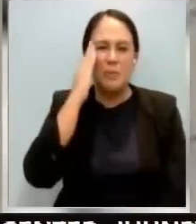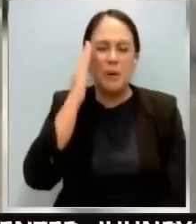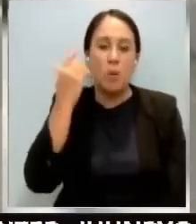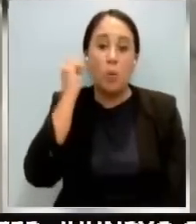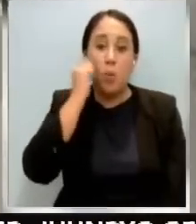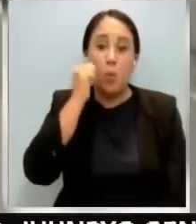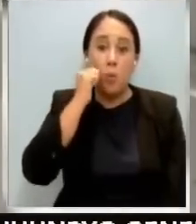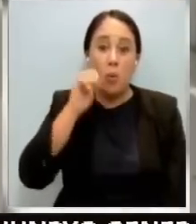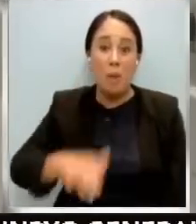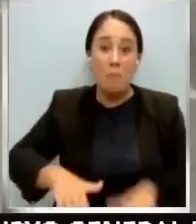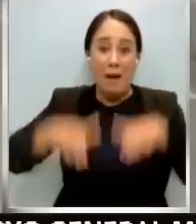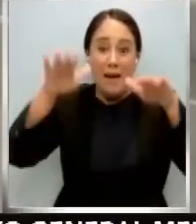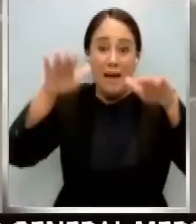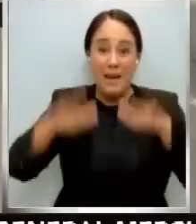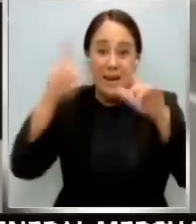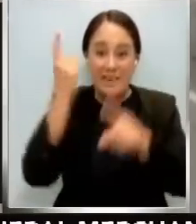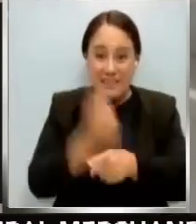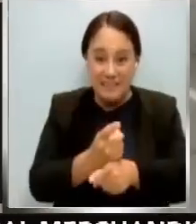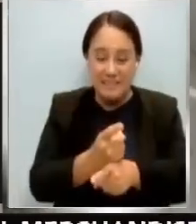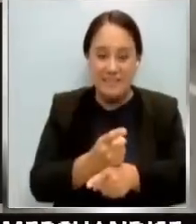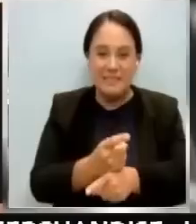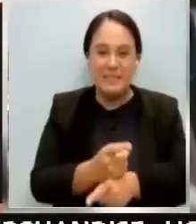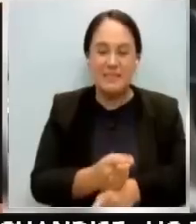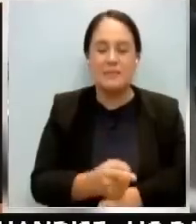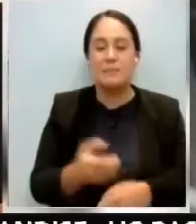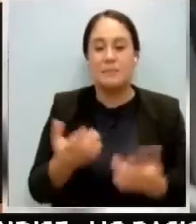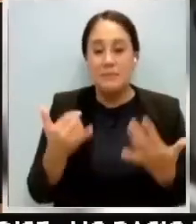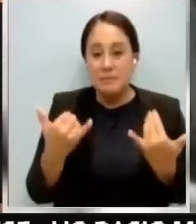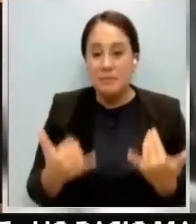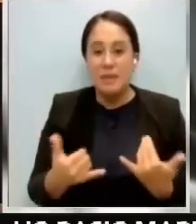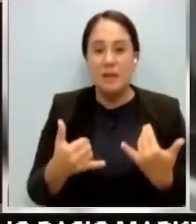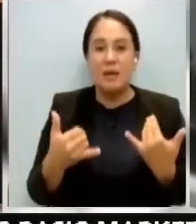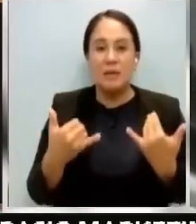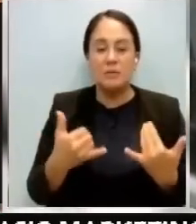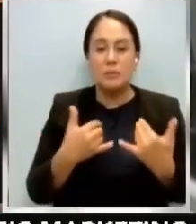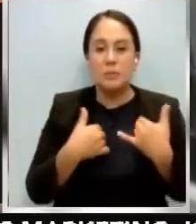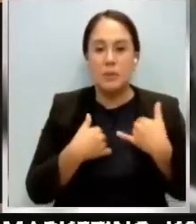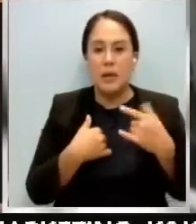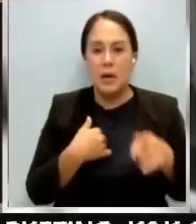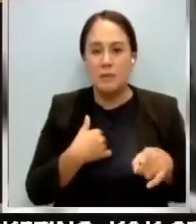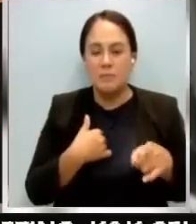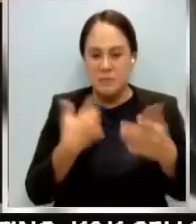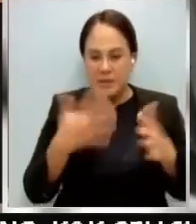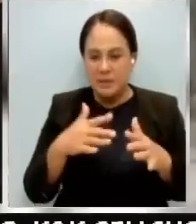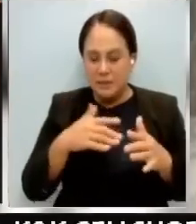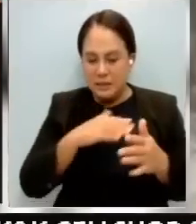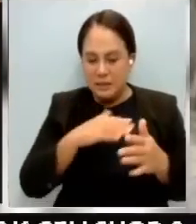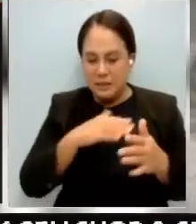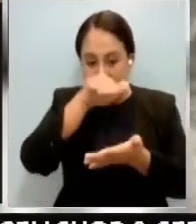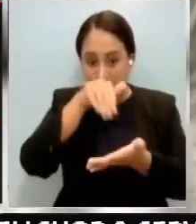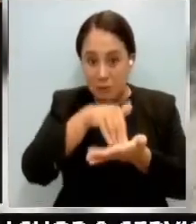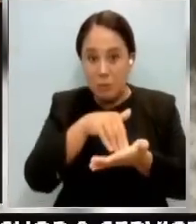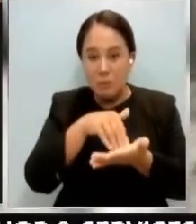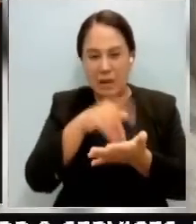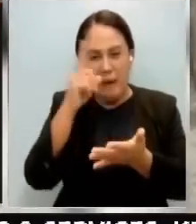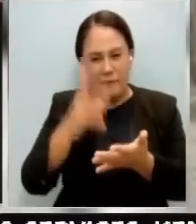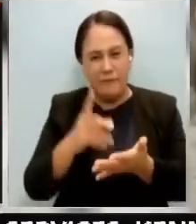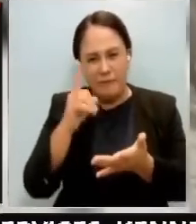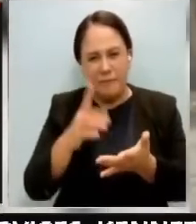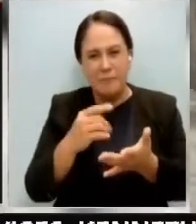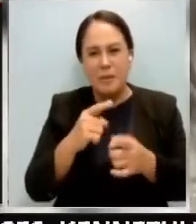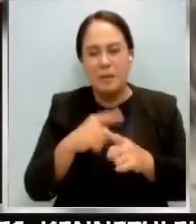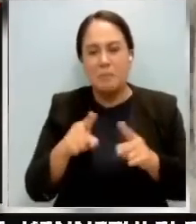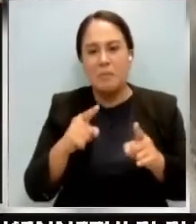season. Nandun na kami sa may ano eh, napagpak na namin yung kalahati. Ang ano lang natin yan, yung sa pinakaibaba